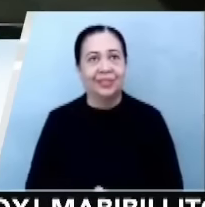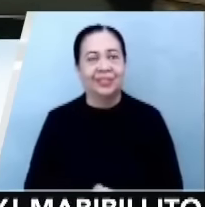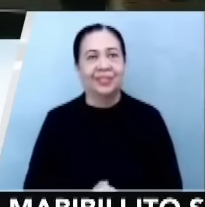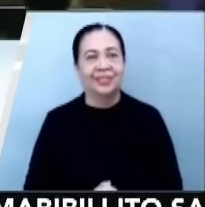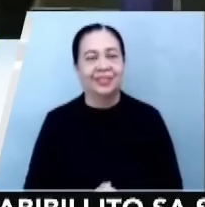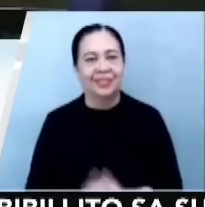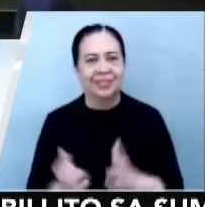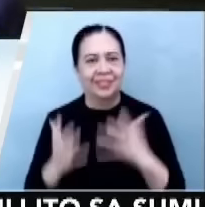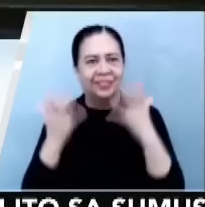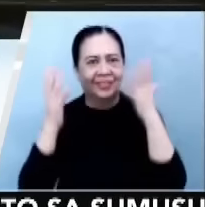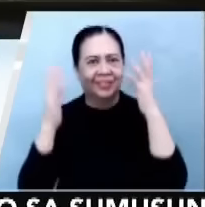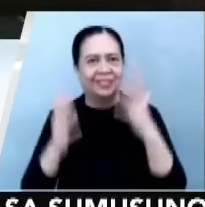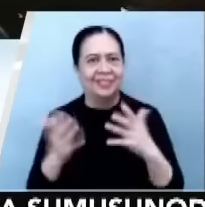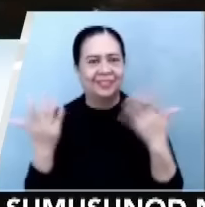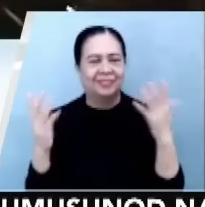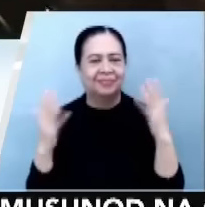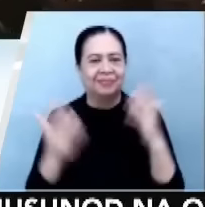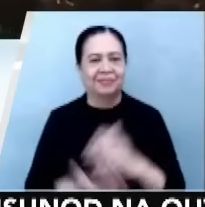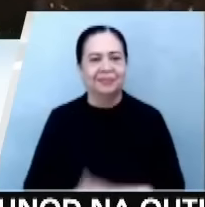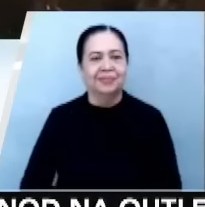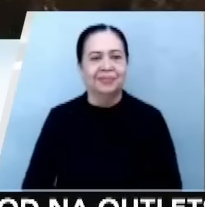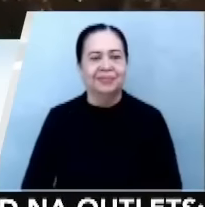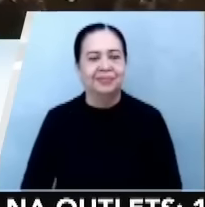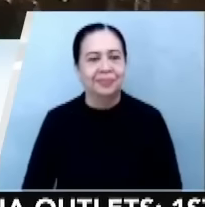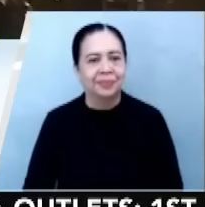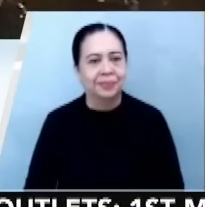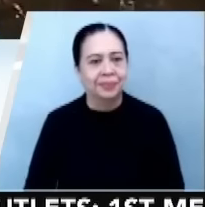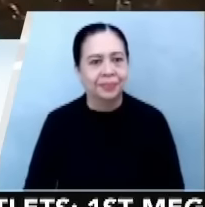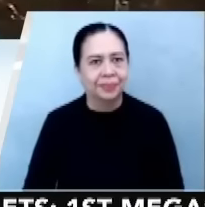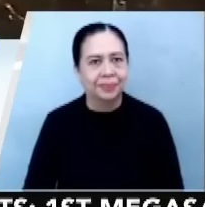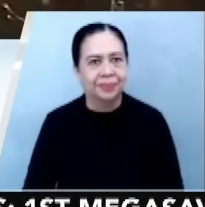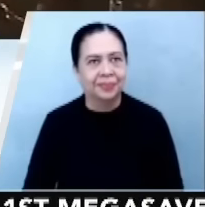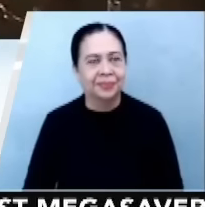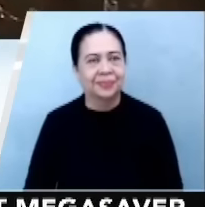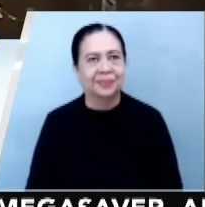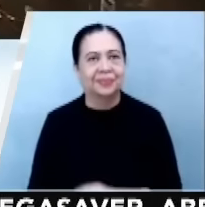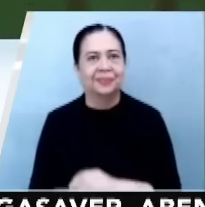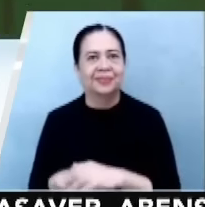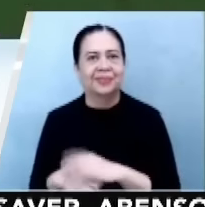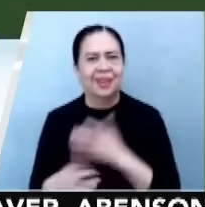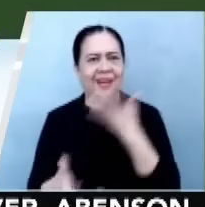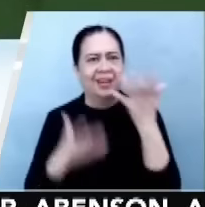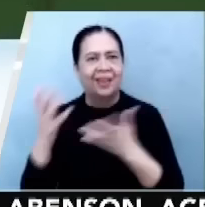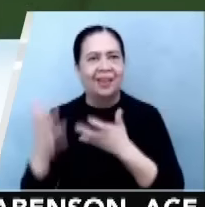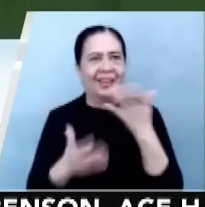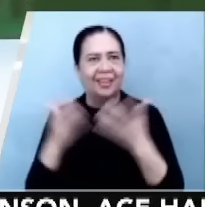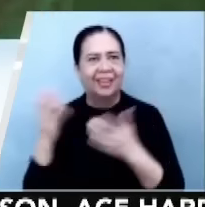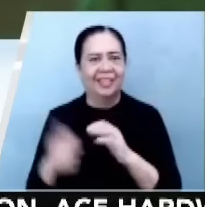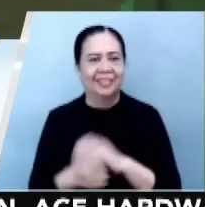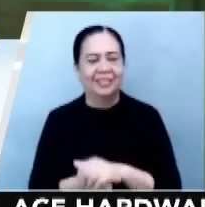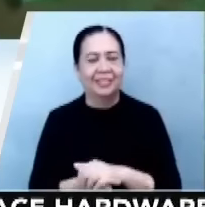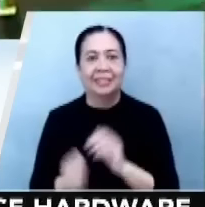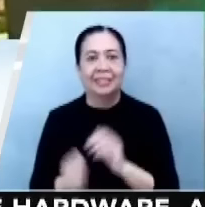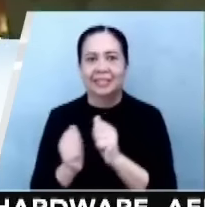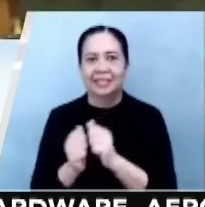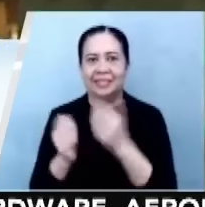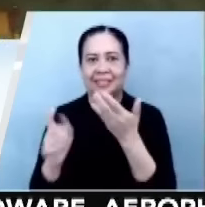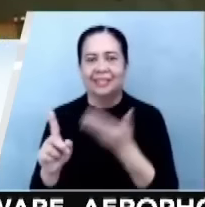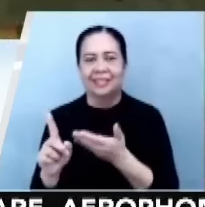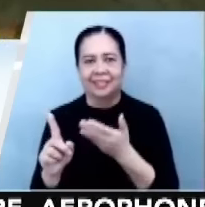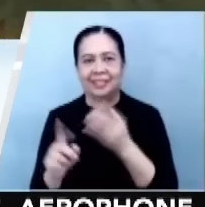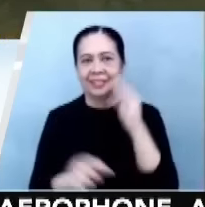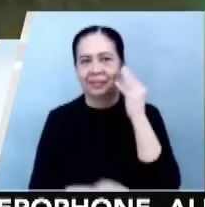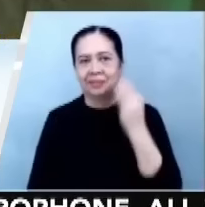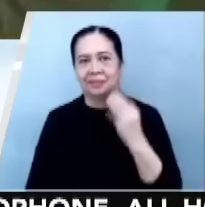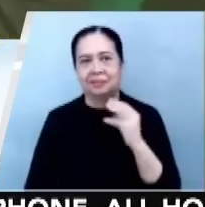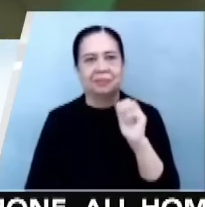Sanctity of the Marian Rivera. Isa si Kapuso primetime queen Marian Rivera sa